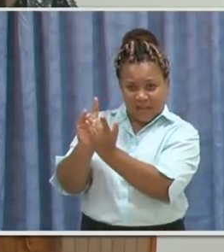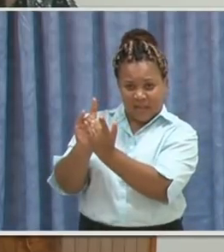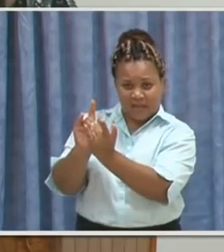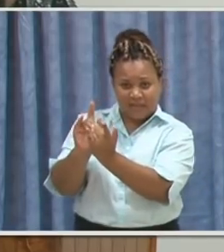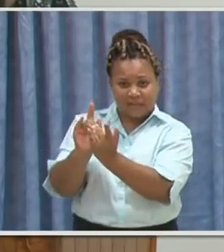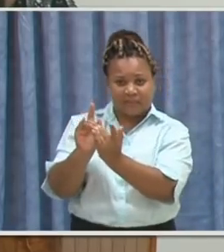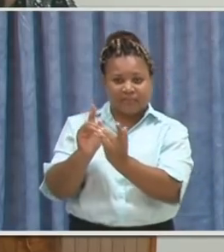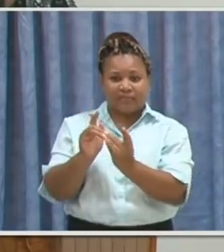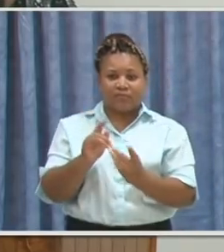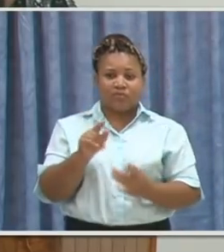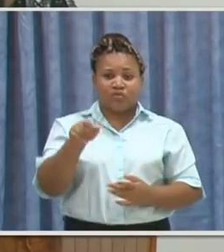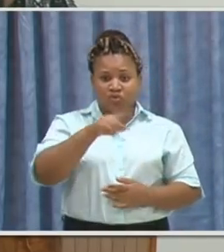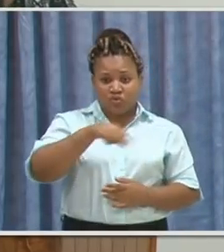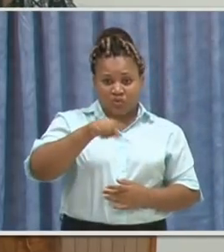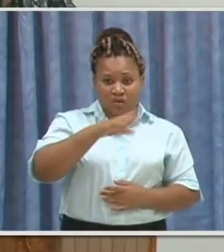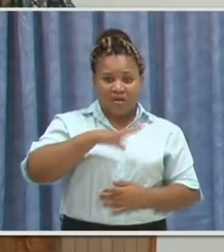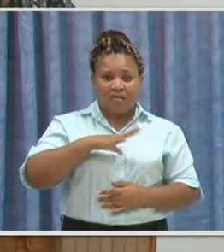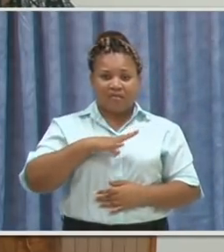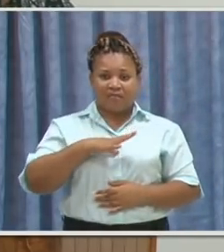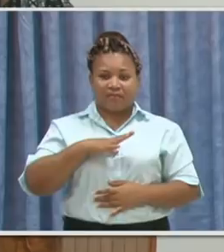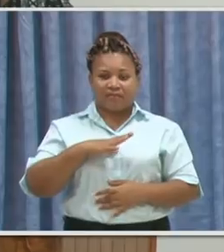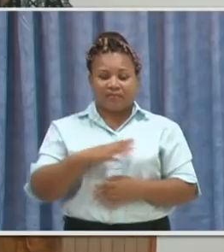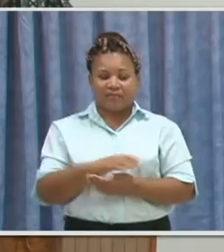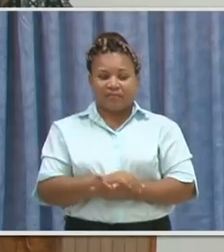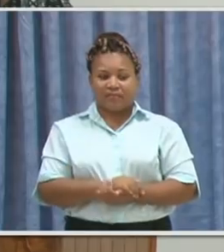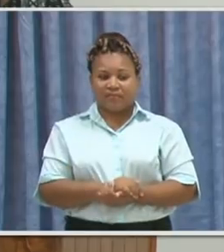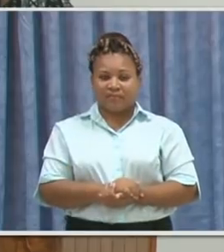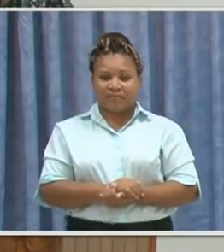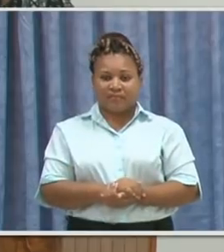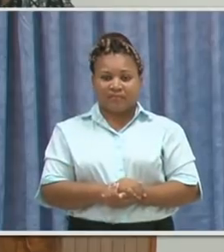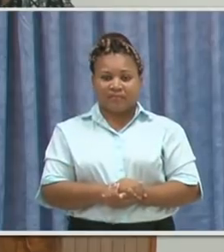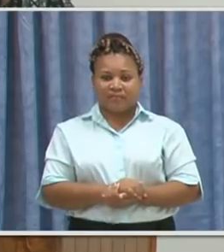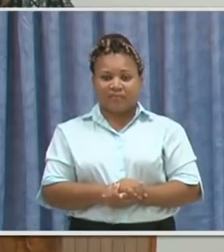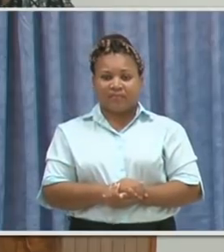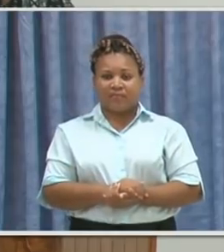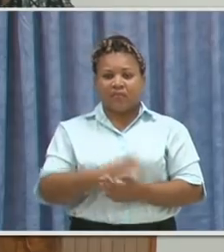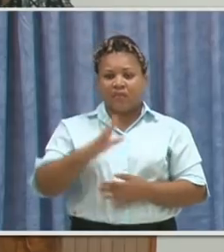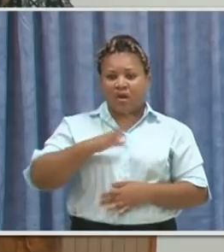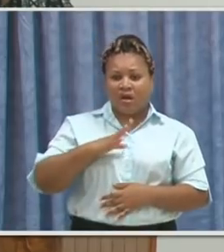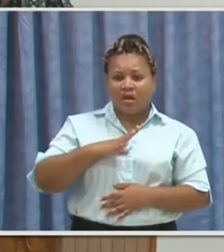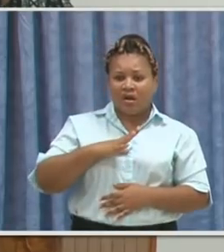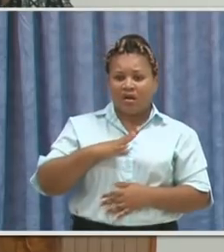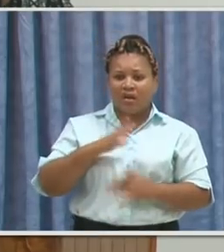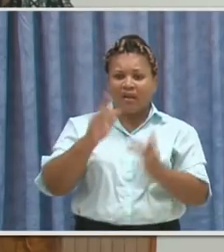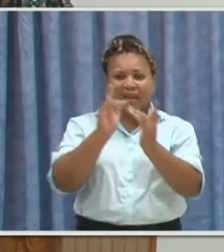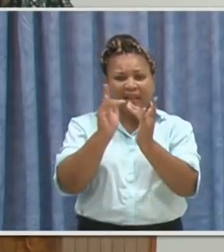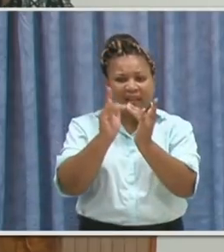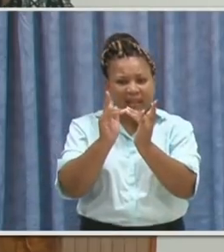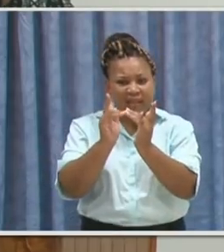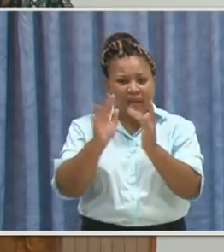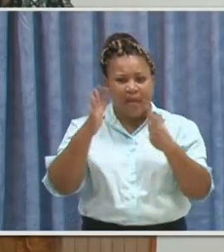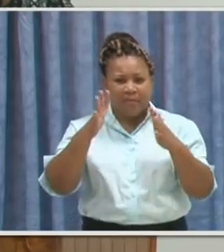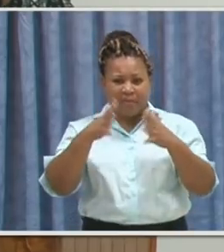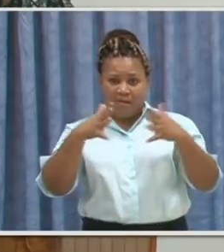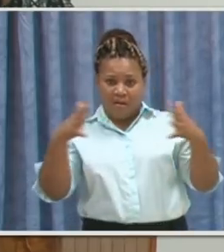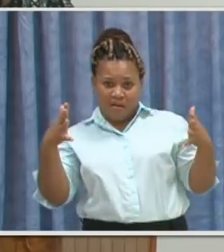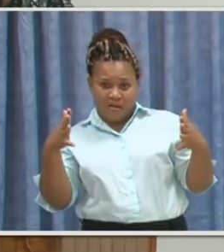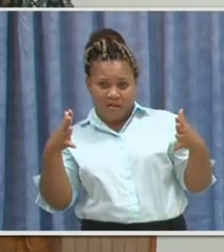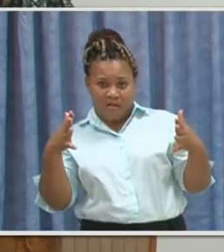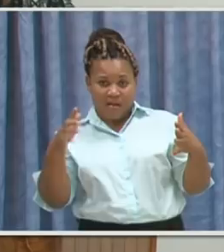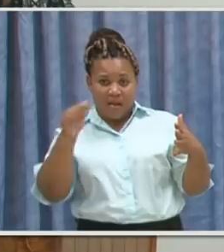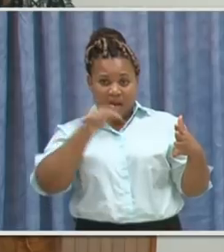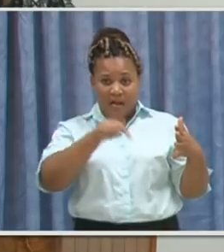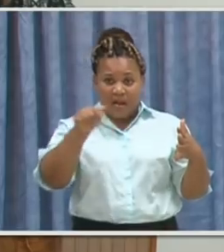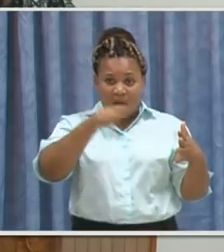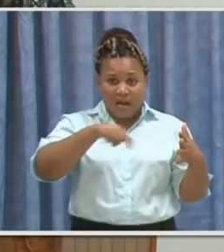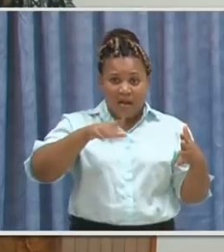en a 4, il y en a qui en a 3, il y en a 4 lili. So, ça y ajoute le